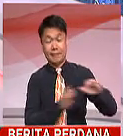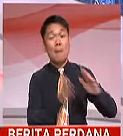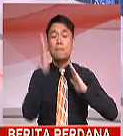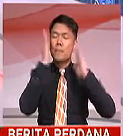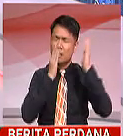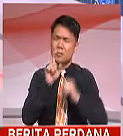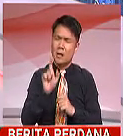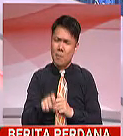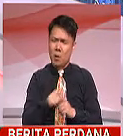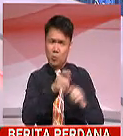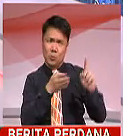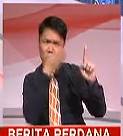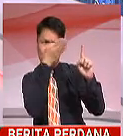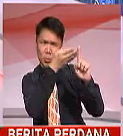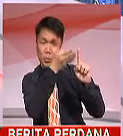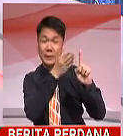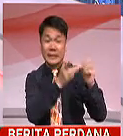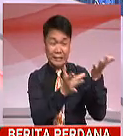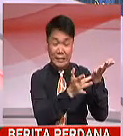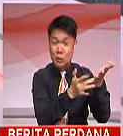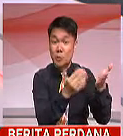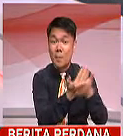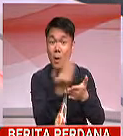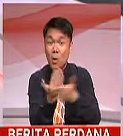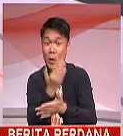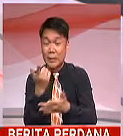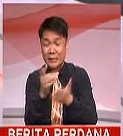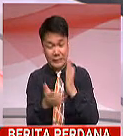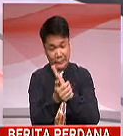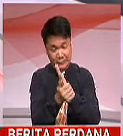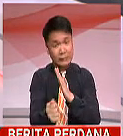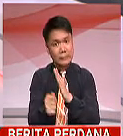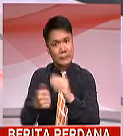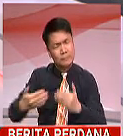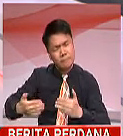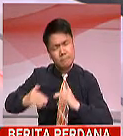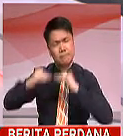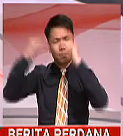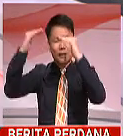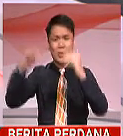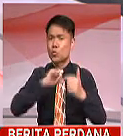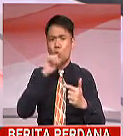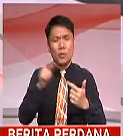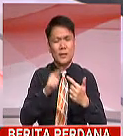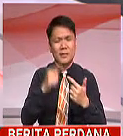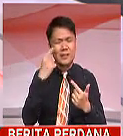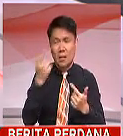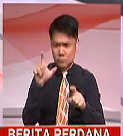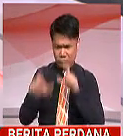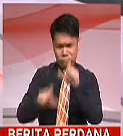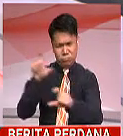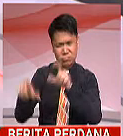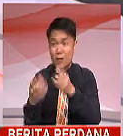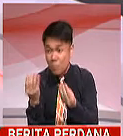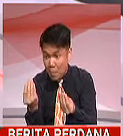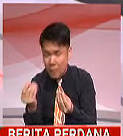Malaysia perlu memberi tempuan kepada pelaburan teknologi baharu dan berkemahiran tinggi dan bukan hanya melihat kepada nilai pelaburannya